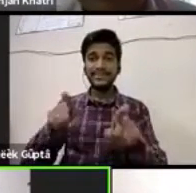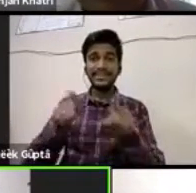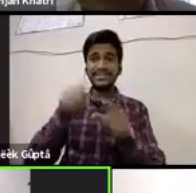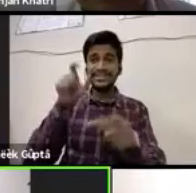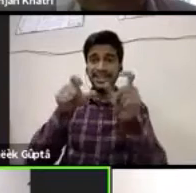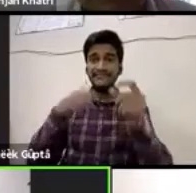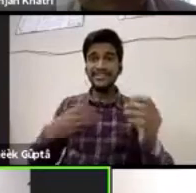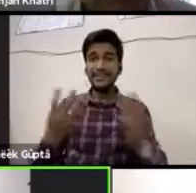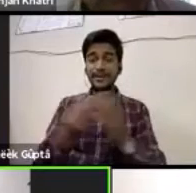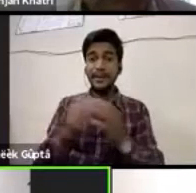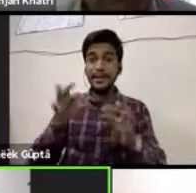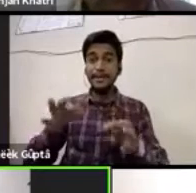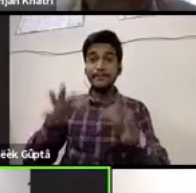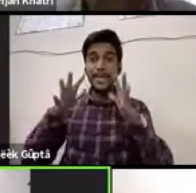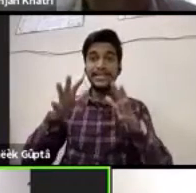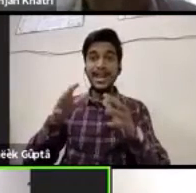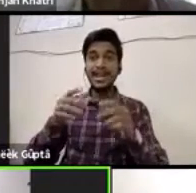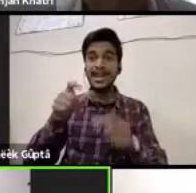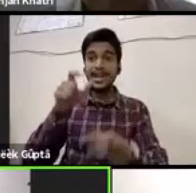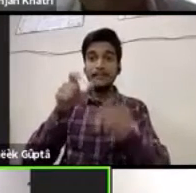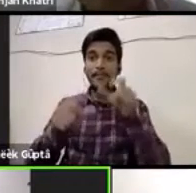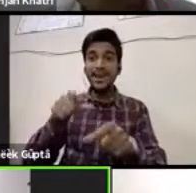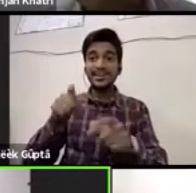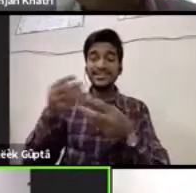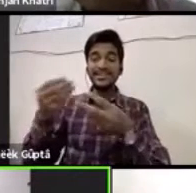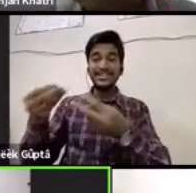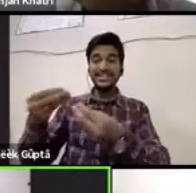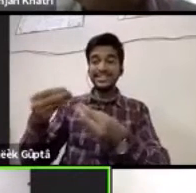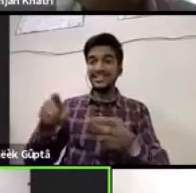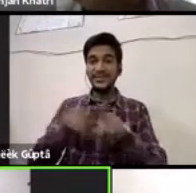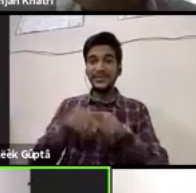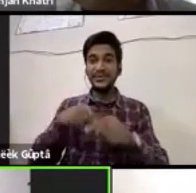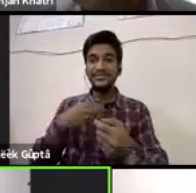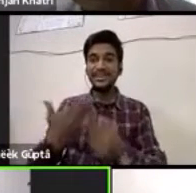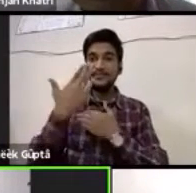स्पेशल अपॉर्चुनिटी देने के लिए।